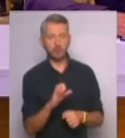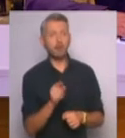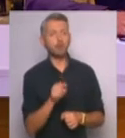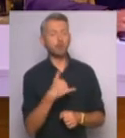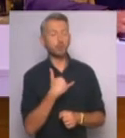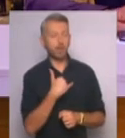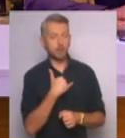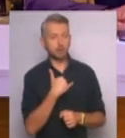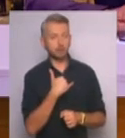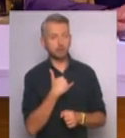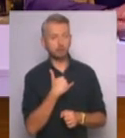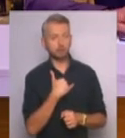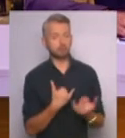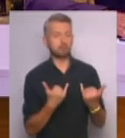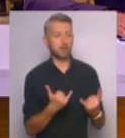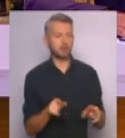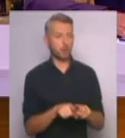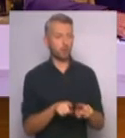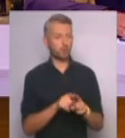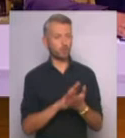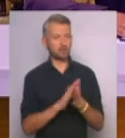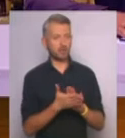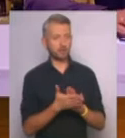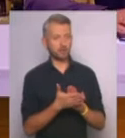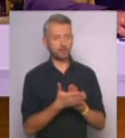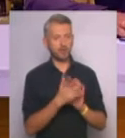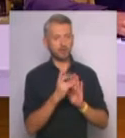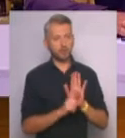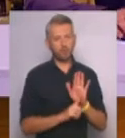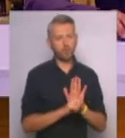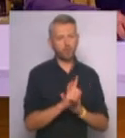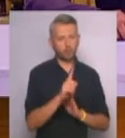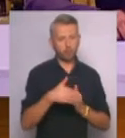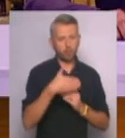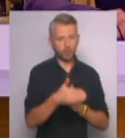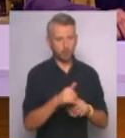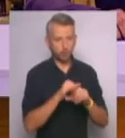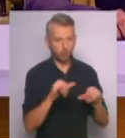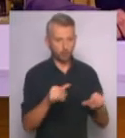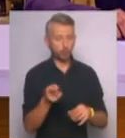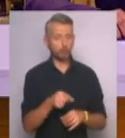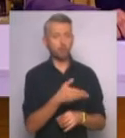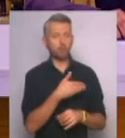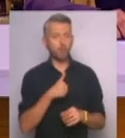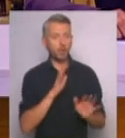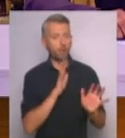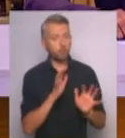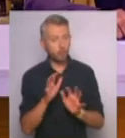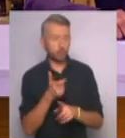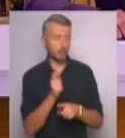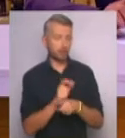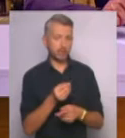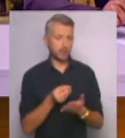нас зараз в такому, знаєте, стані на початковому такому етапі розвитку. Тому ми опікуємося і дуже цінуємо.